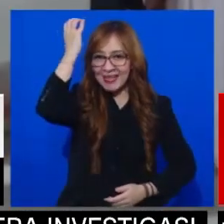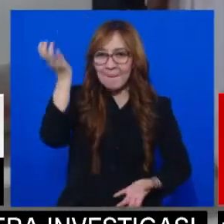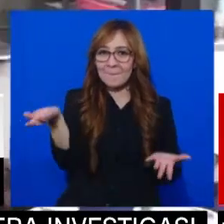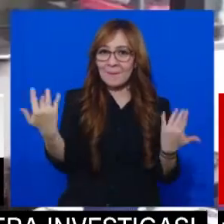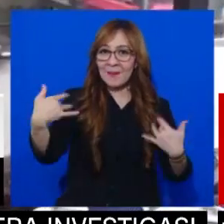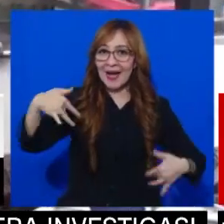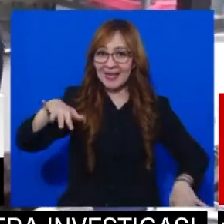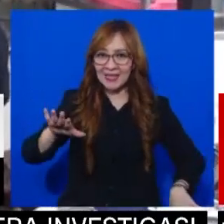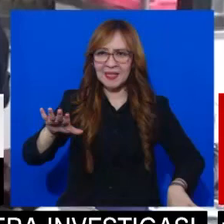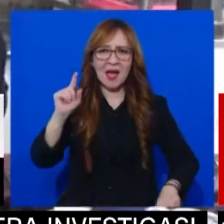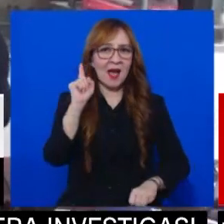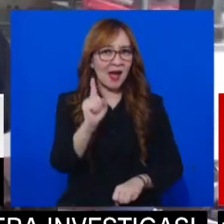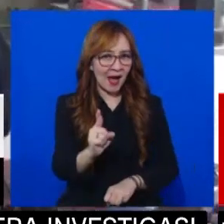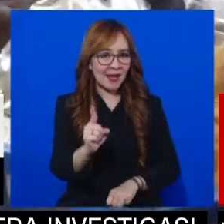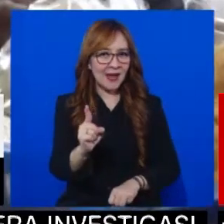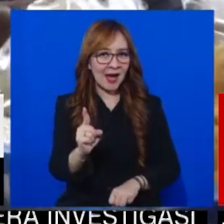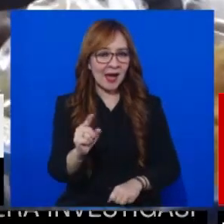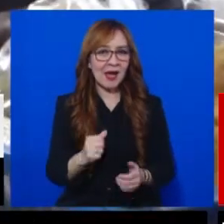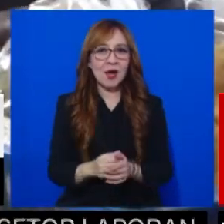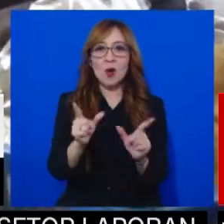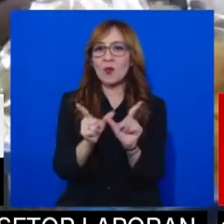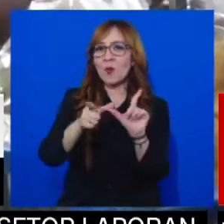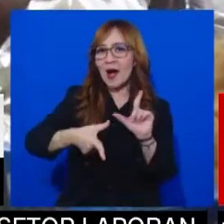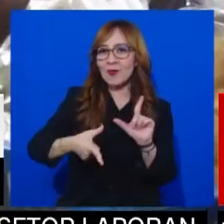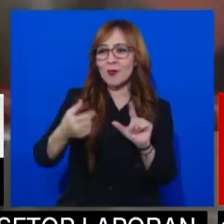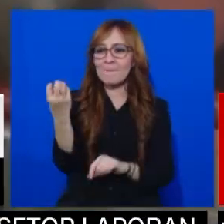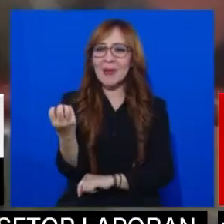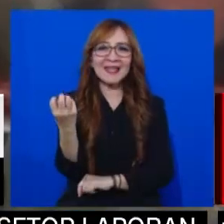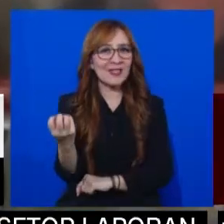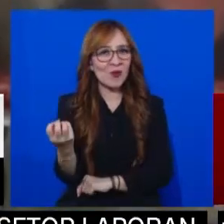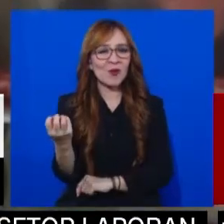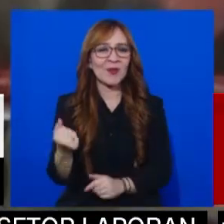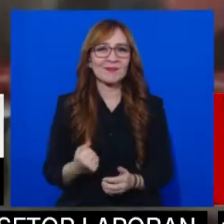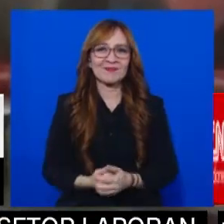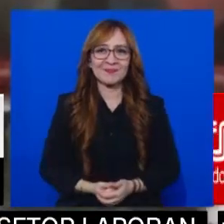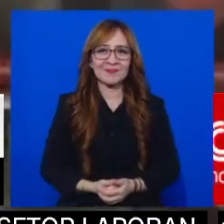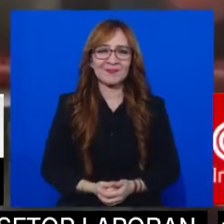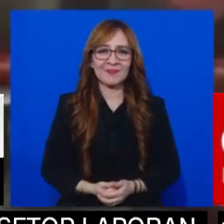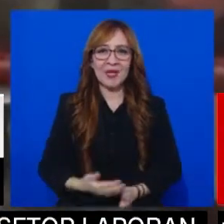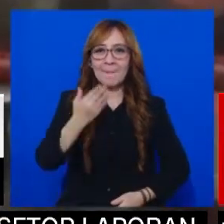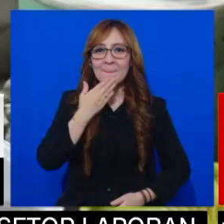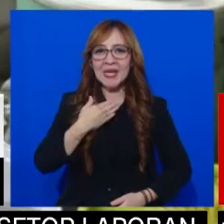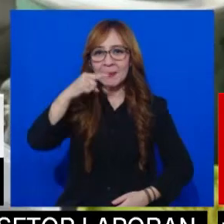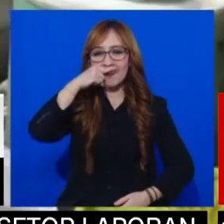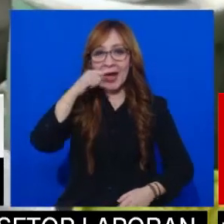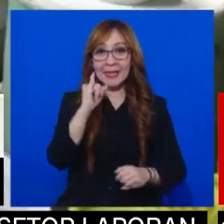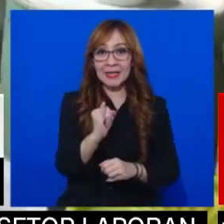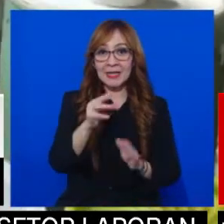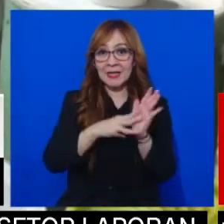Pakaian, ternyata ada juga kedai bakso yang tak pernah sepi pembeli. Kedai bakso milik Pak Imin ini telah buka sejak